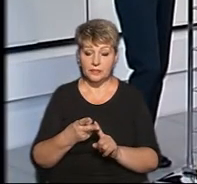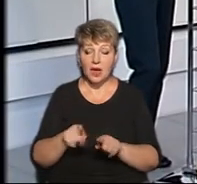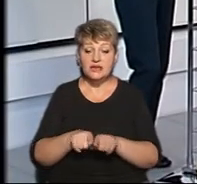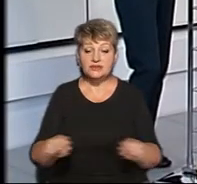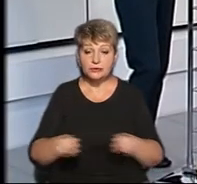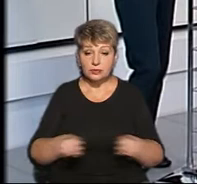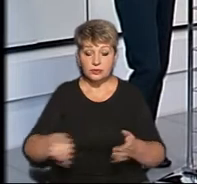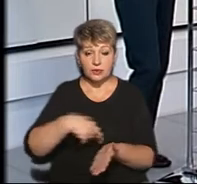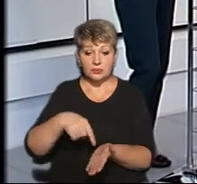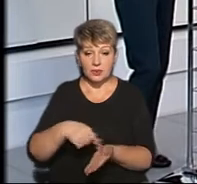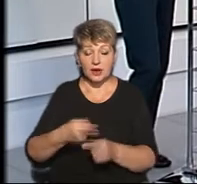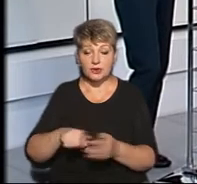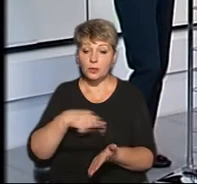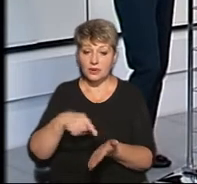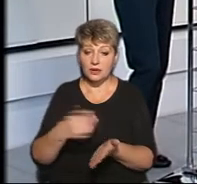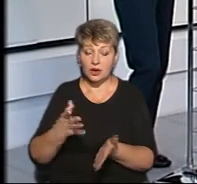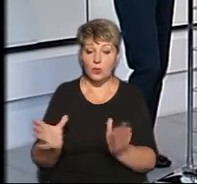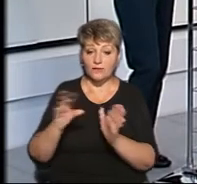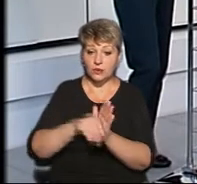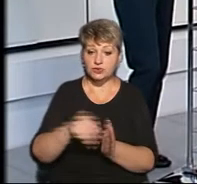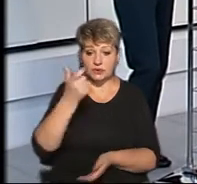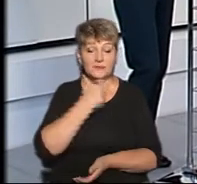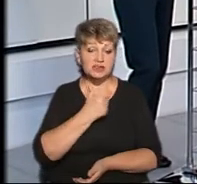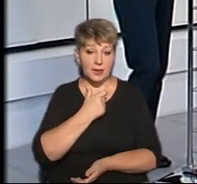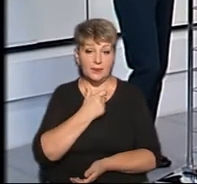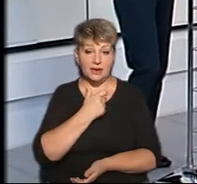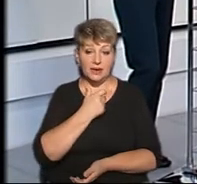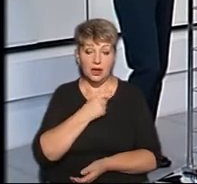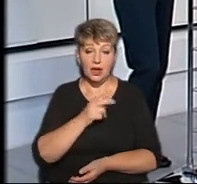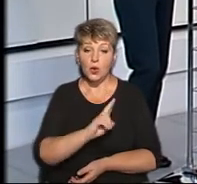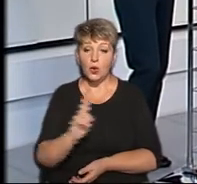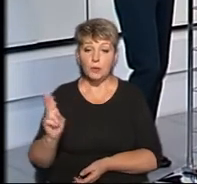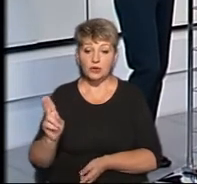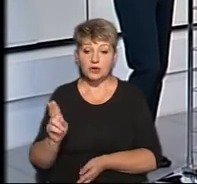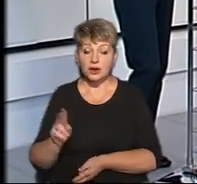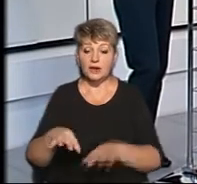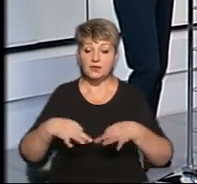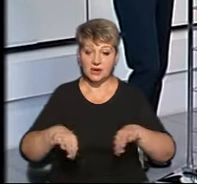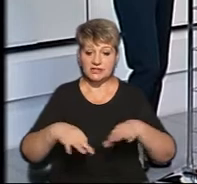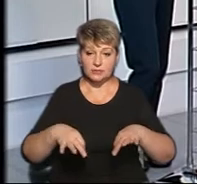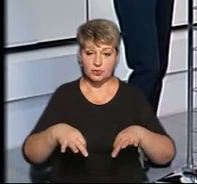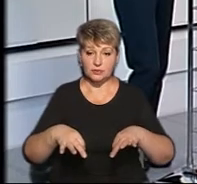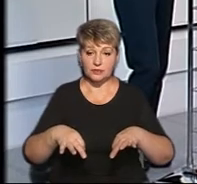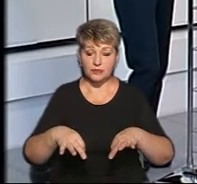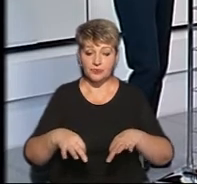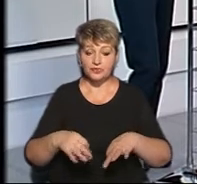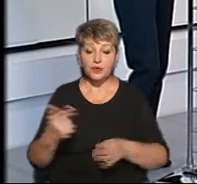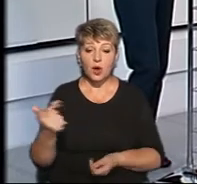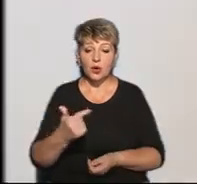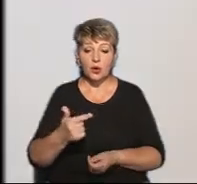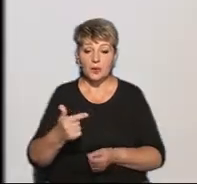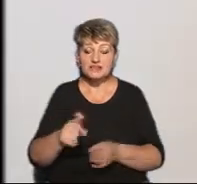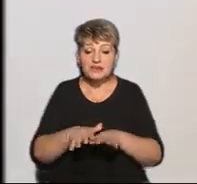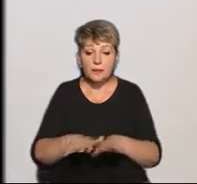Інфраструктура міста. Це питання, яке включає в собі комунальну інфраструктуру, транспортну, інфраструктуру громадських